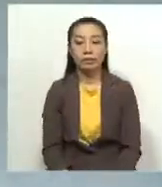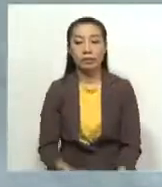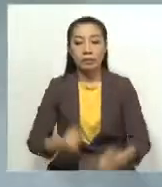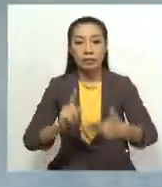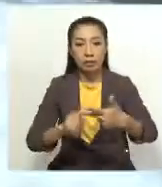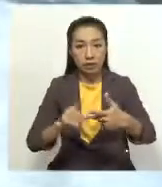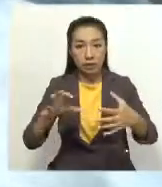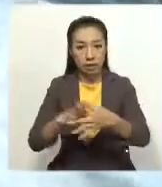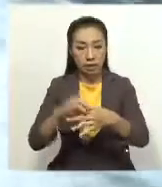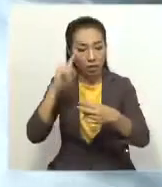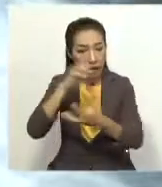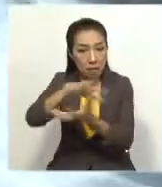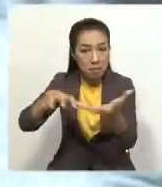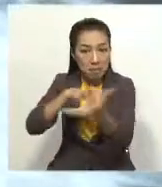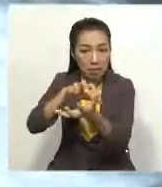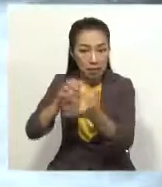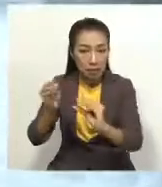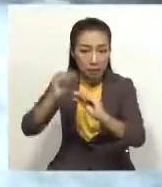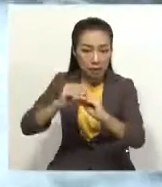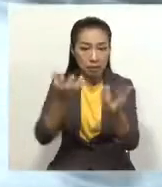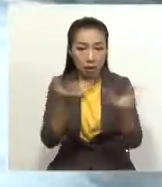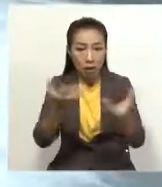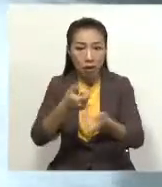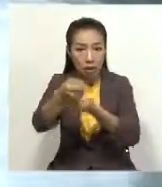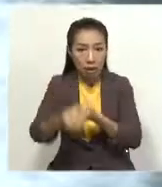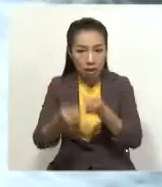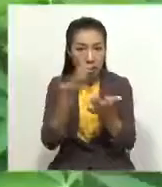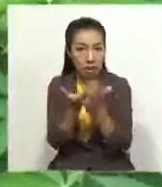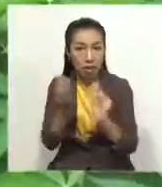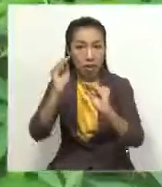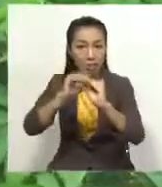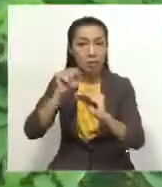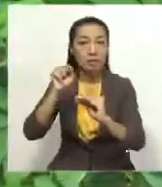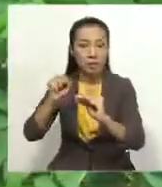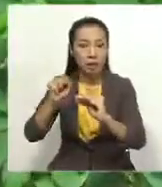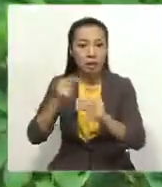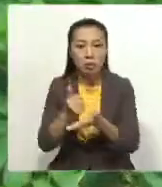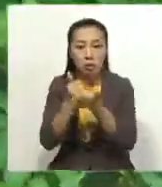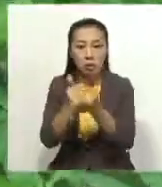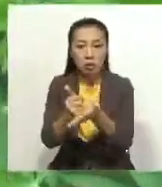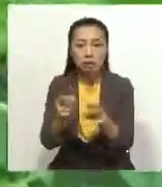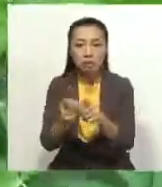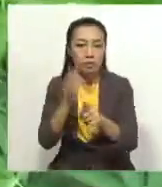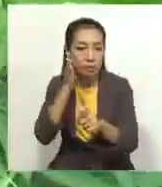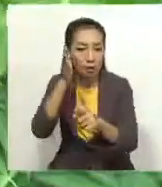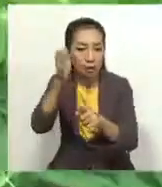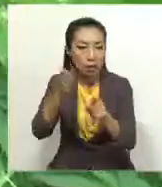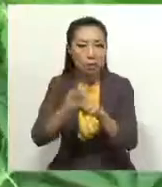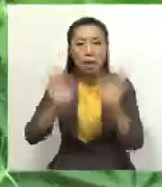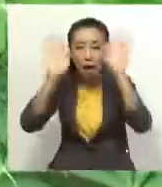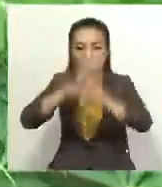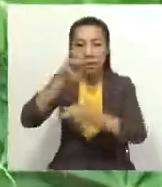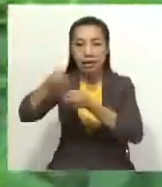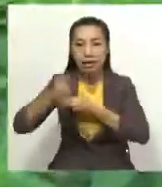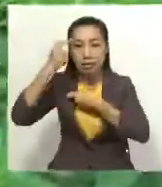านการยกระดับการผลิตและสร้างมูลค่าเพิ่มผลผลิตทางการเกษตรเพื่อยกระดับไปสู่การเป็นสมาร์ทฟาร์เมอร์